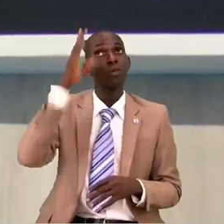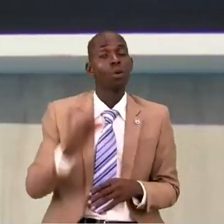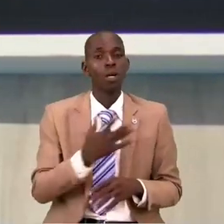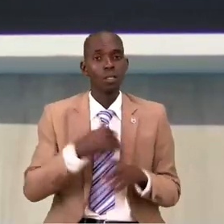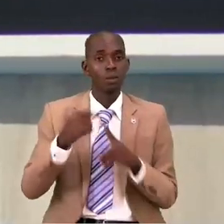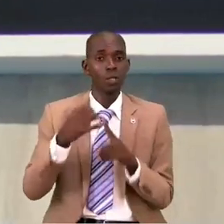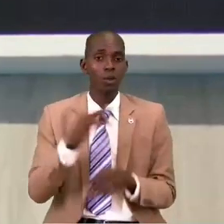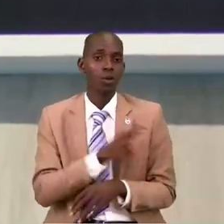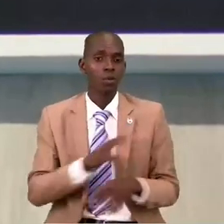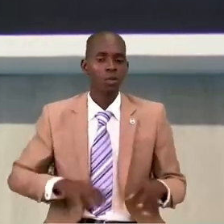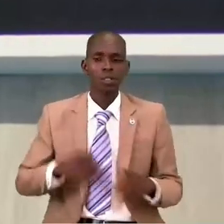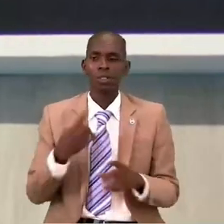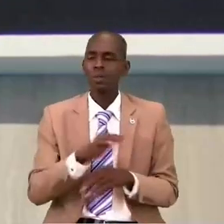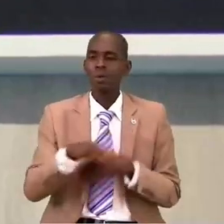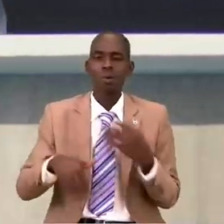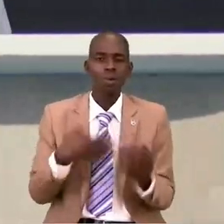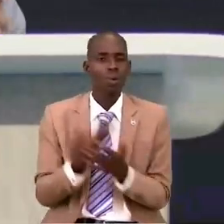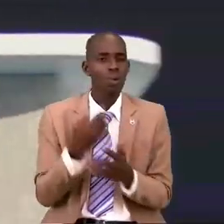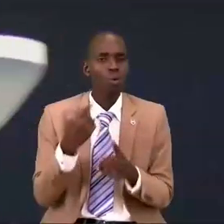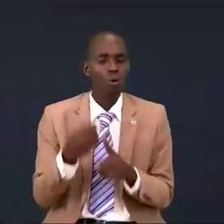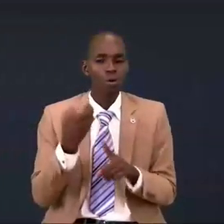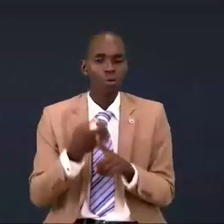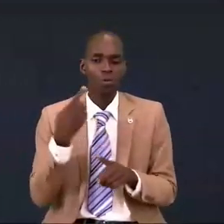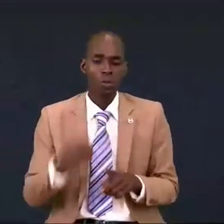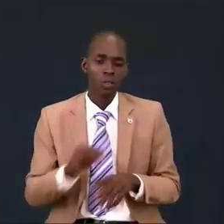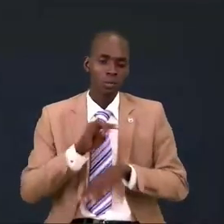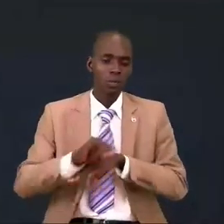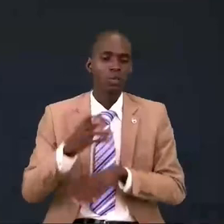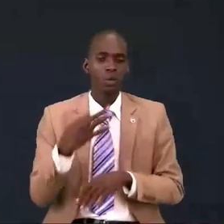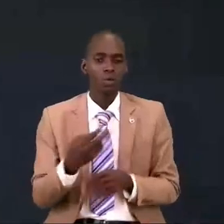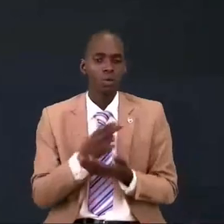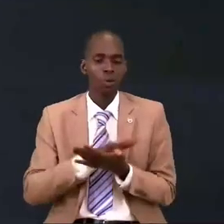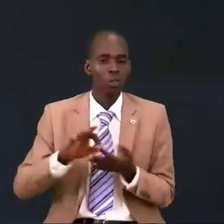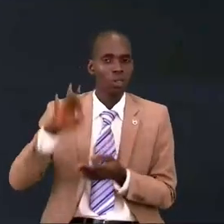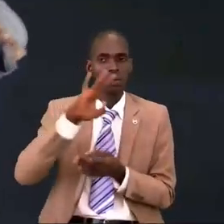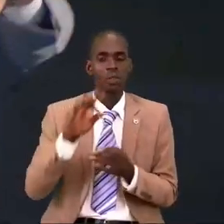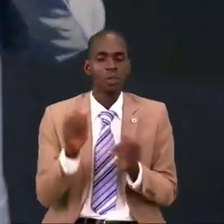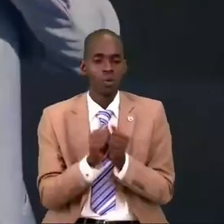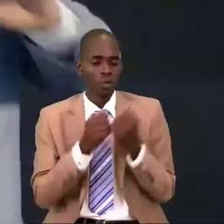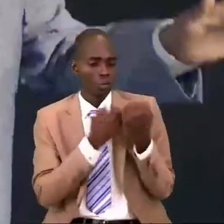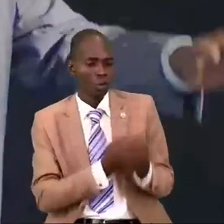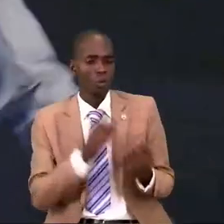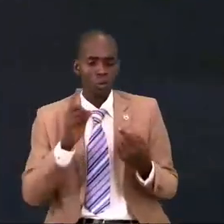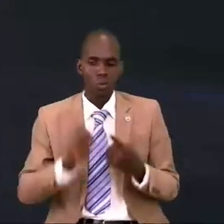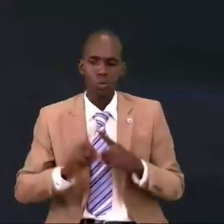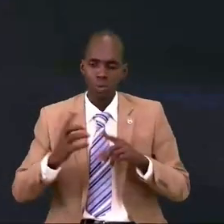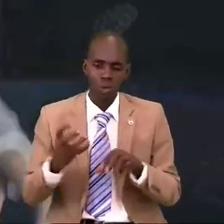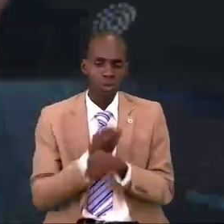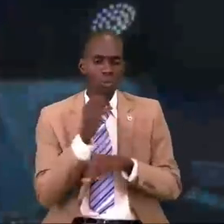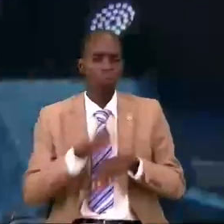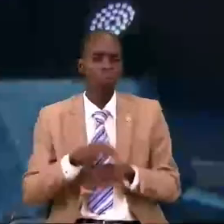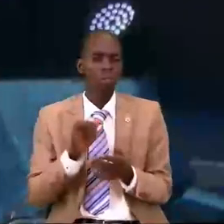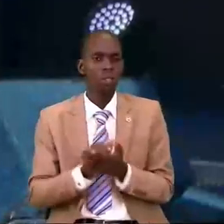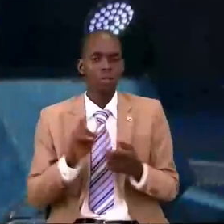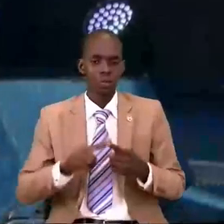Le courage de s'attacher à cela, le courage de vivre pour cela, le courage de répandre cela, le courage de veiller à ce que